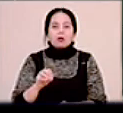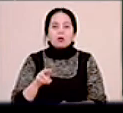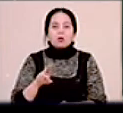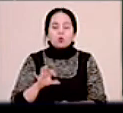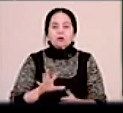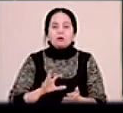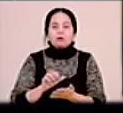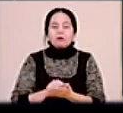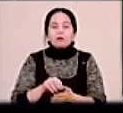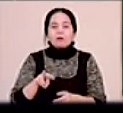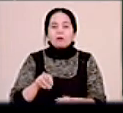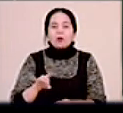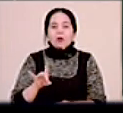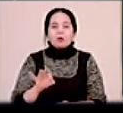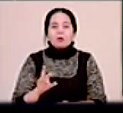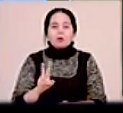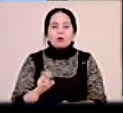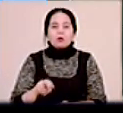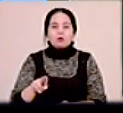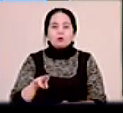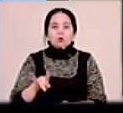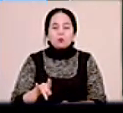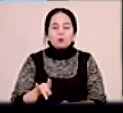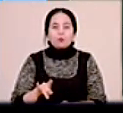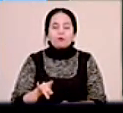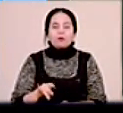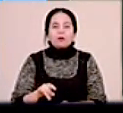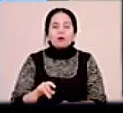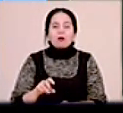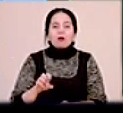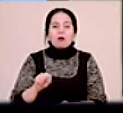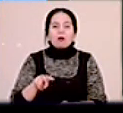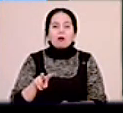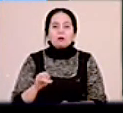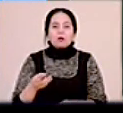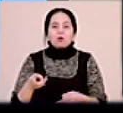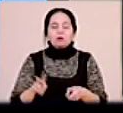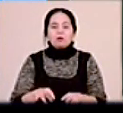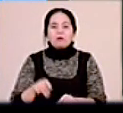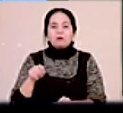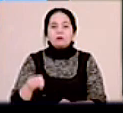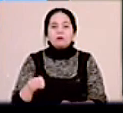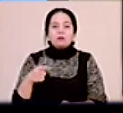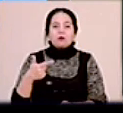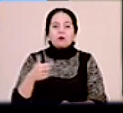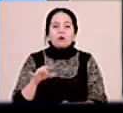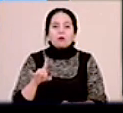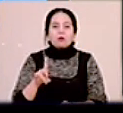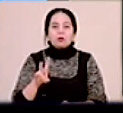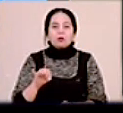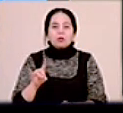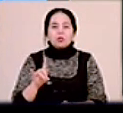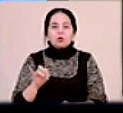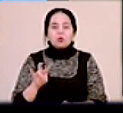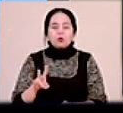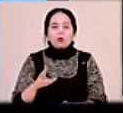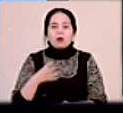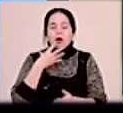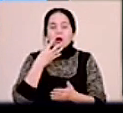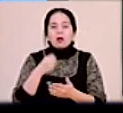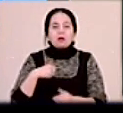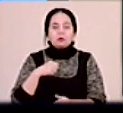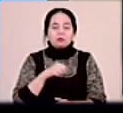захватили Мараканду. Александр оставил здесь гарнизон, а сам с основной частью